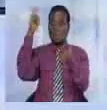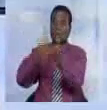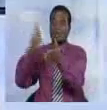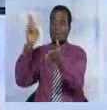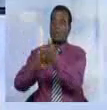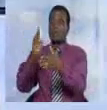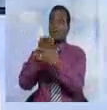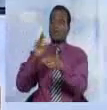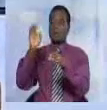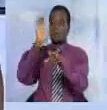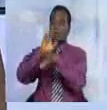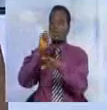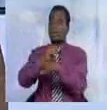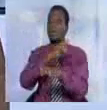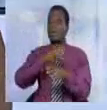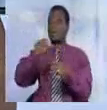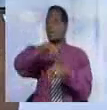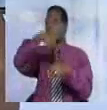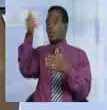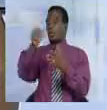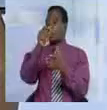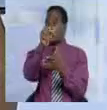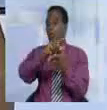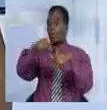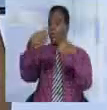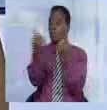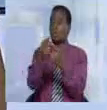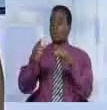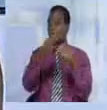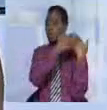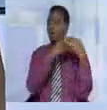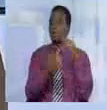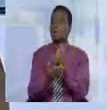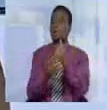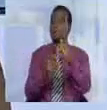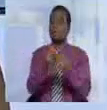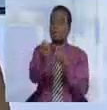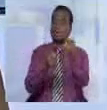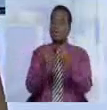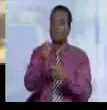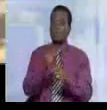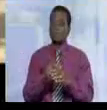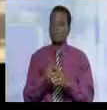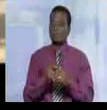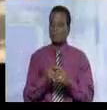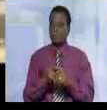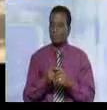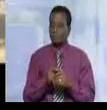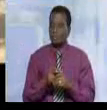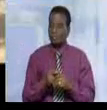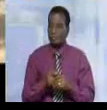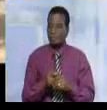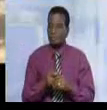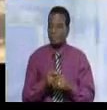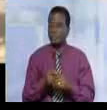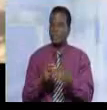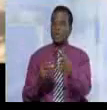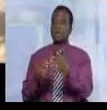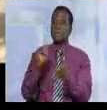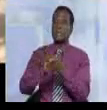entre l'État de Côte d'Ivoire et les structures partenaires en charge de la gestion. Le point avec Mamadou Kouassi. Mariam